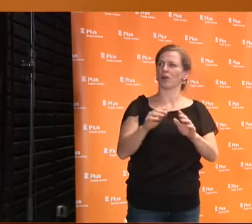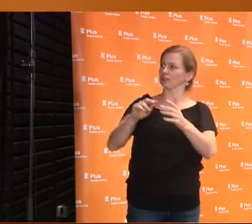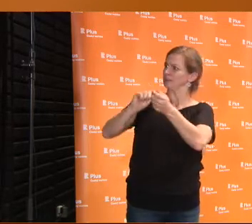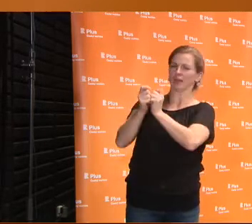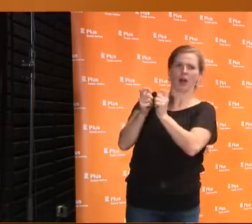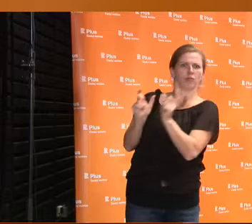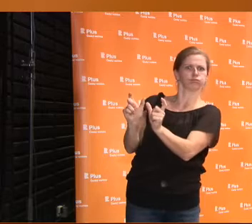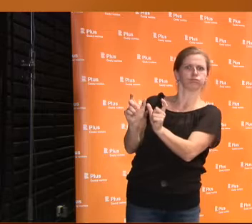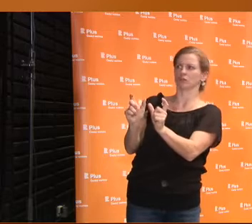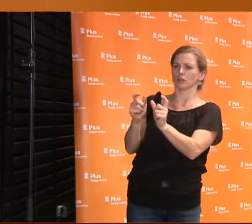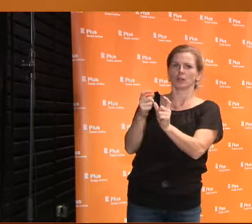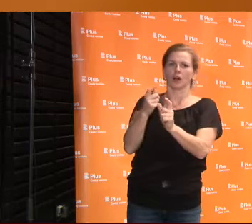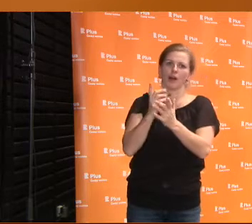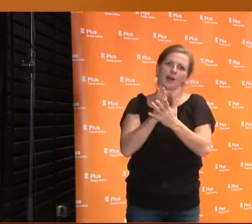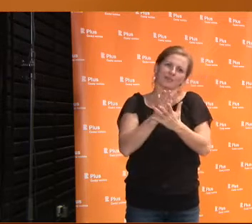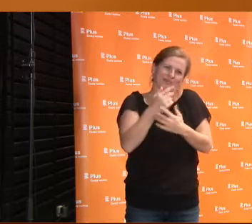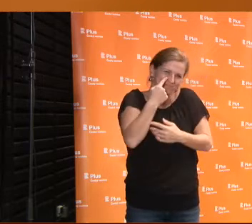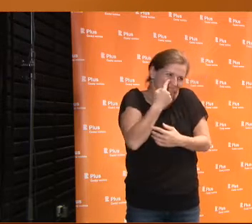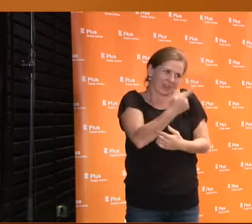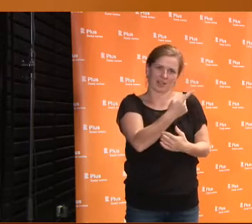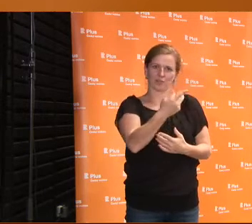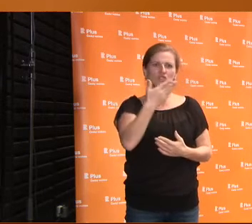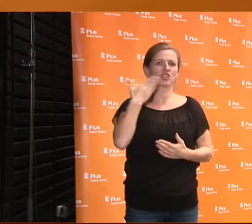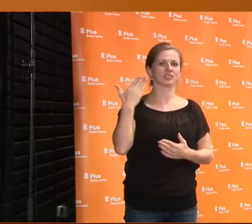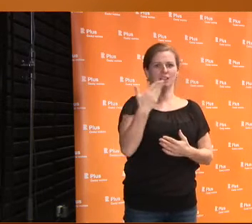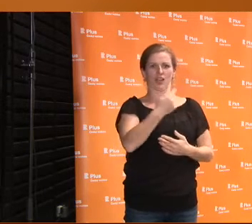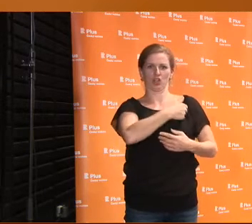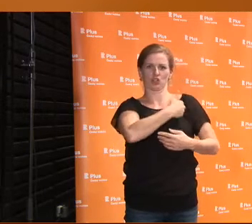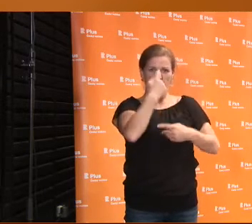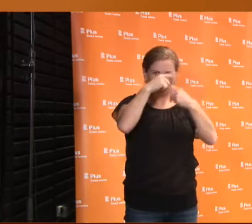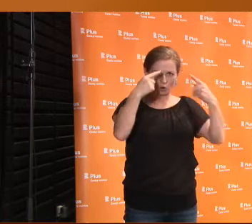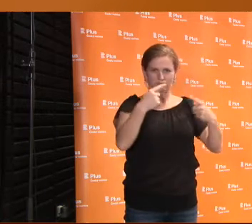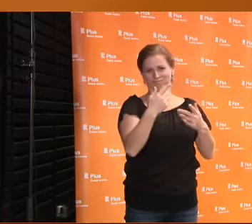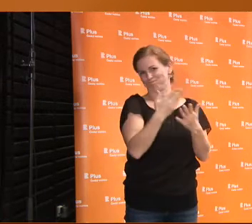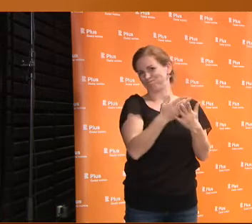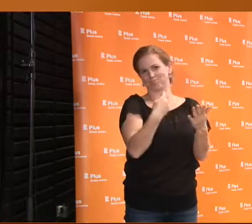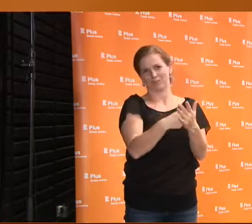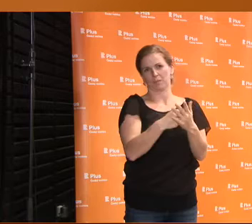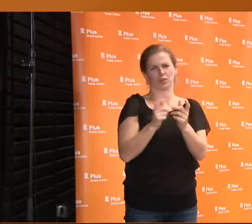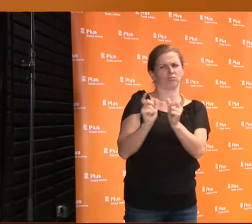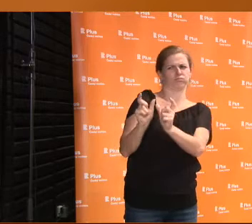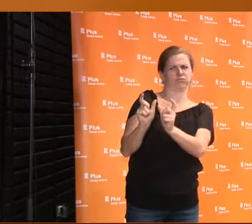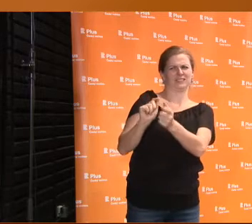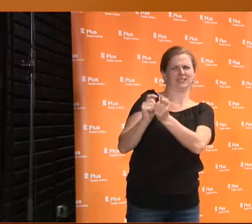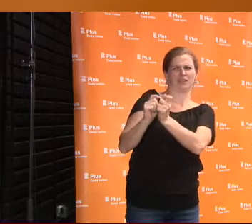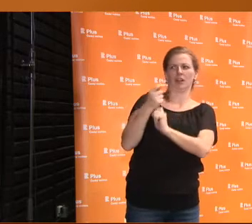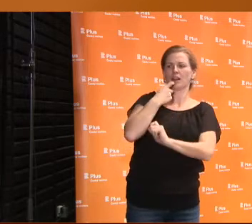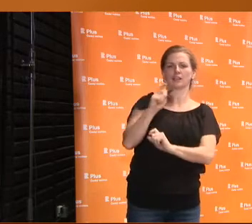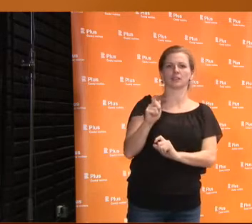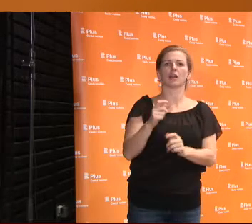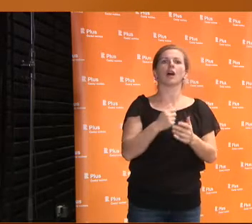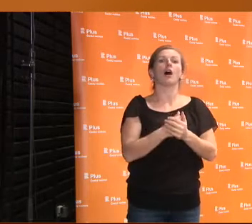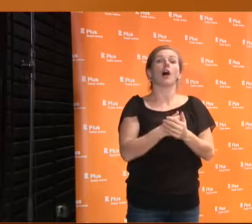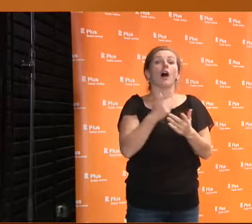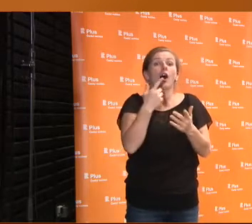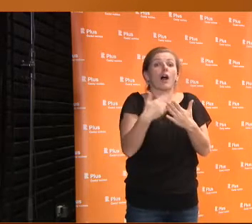změn. V českém školství je to doznačně patrné. Takže ta výzva je několikanásobná. Nejde jenom